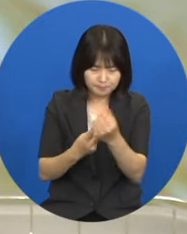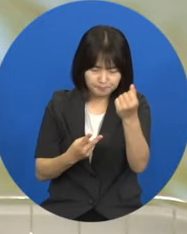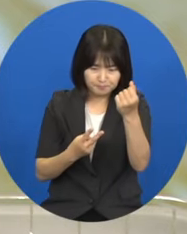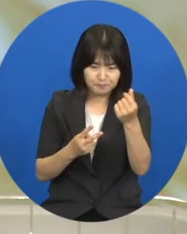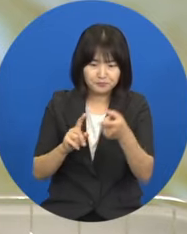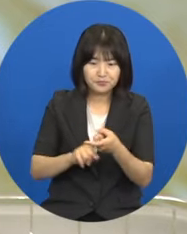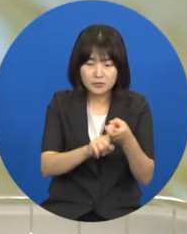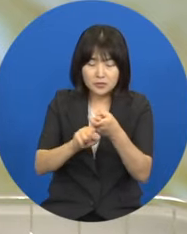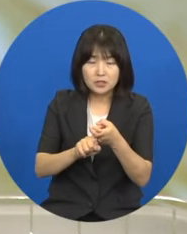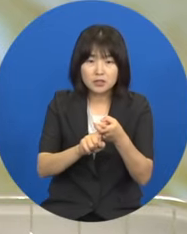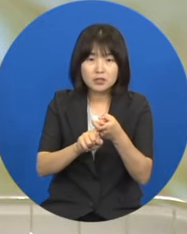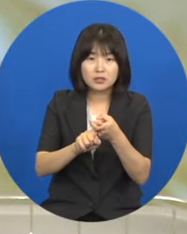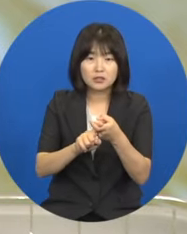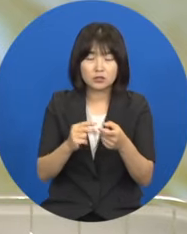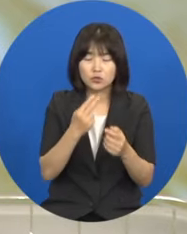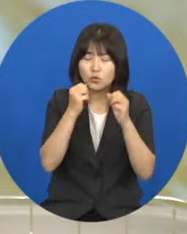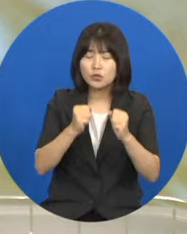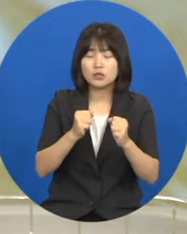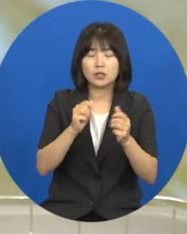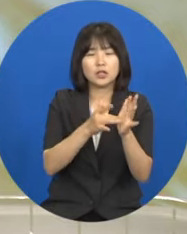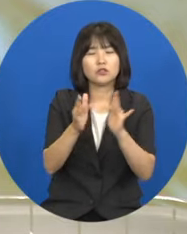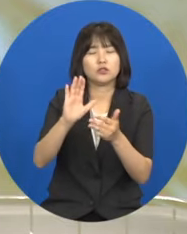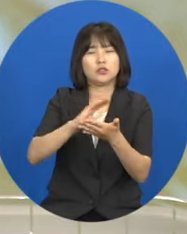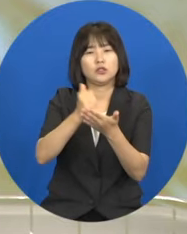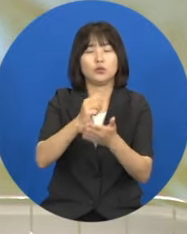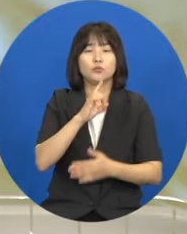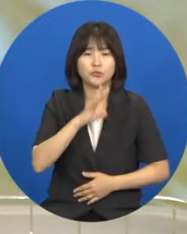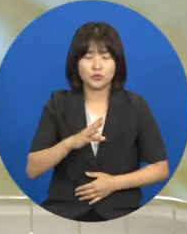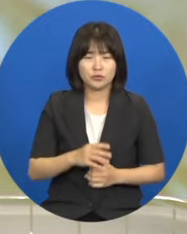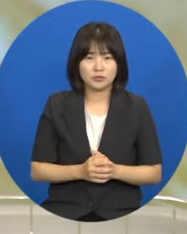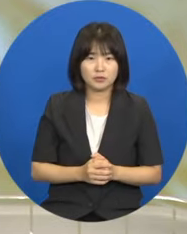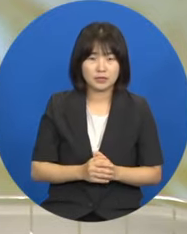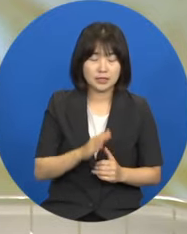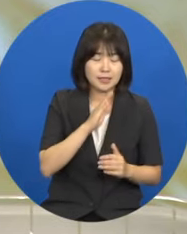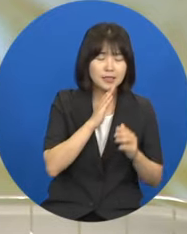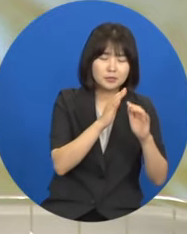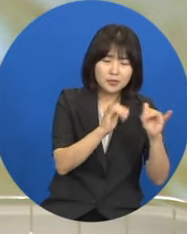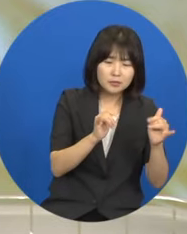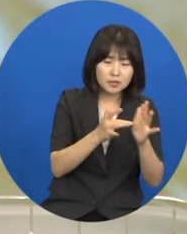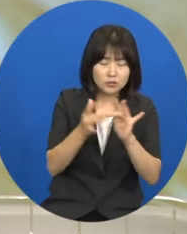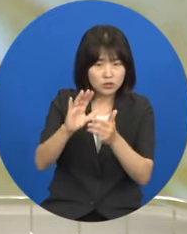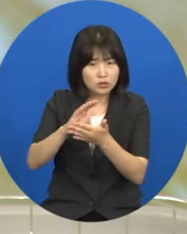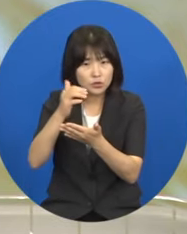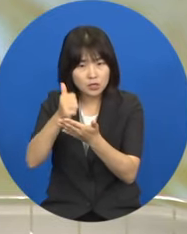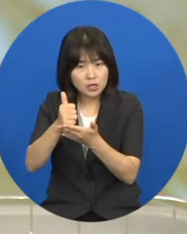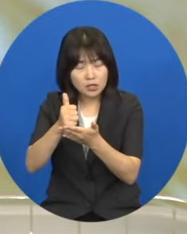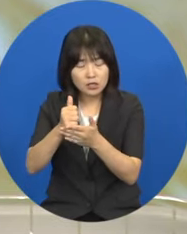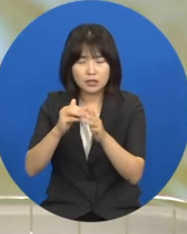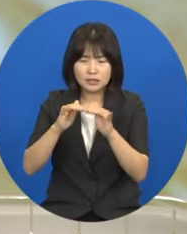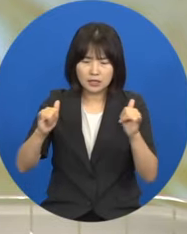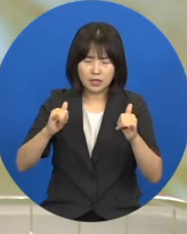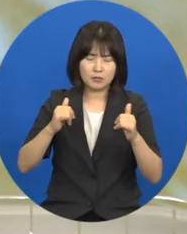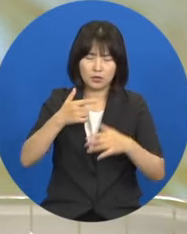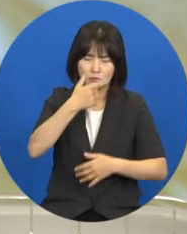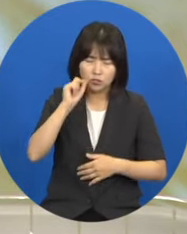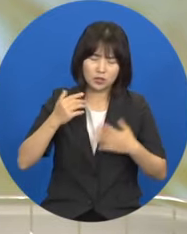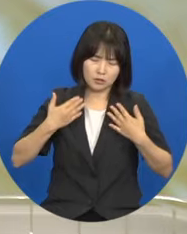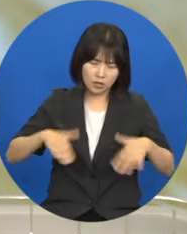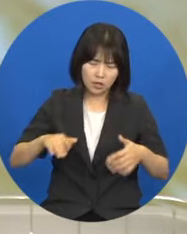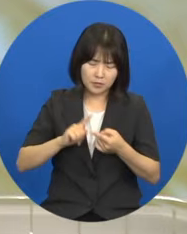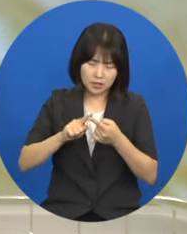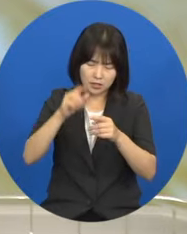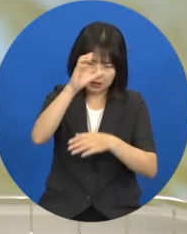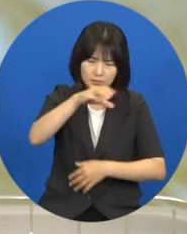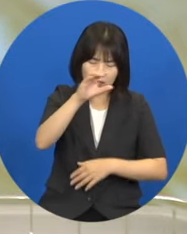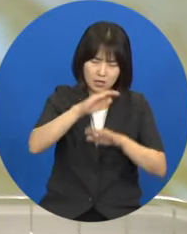없습니다. 참 사람이신 예수 그리스도께서 인간의 죄와 연약함과 부족함을 십자가에서 해결해 주셨고 참